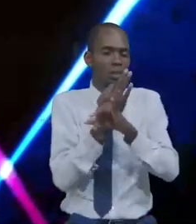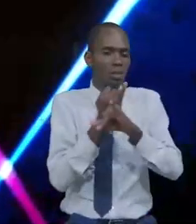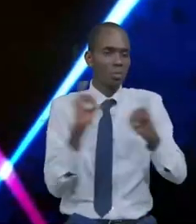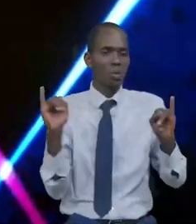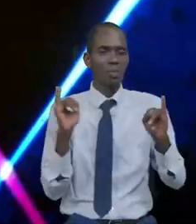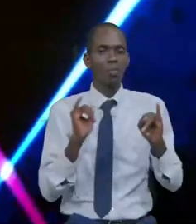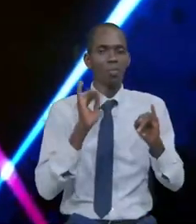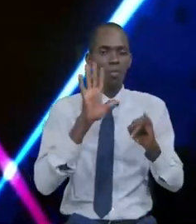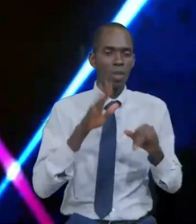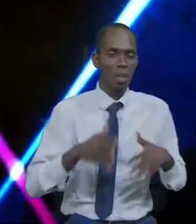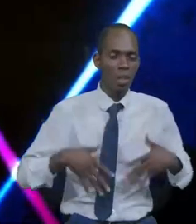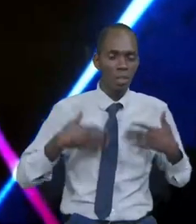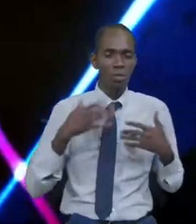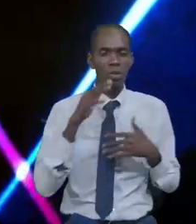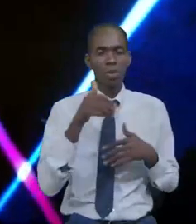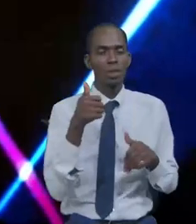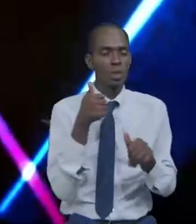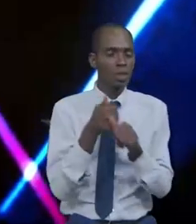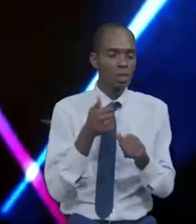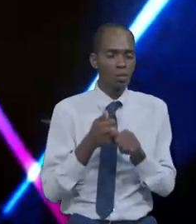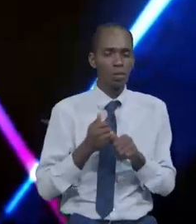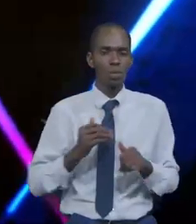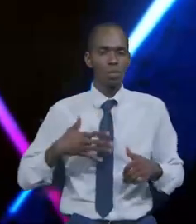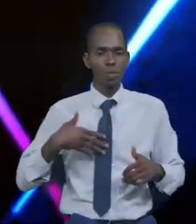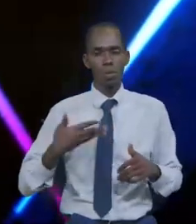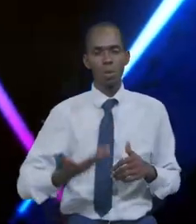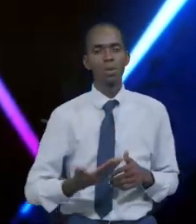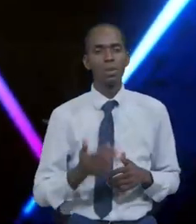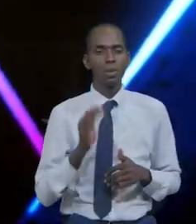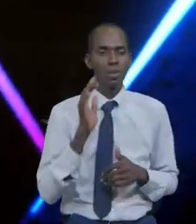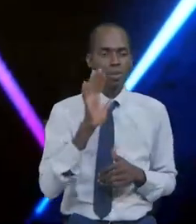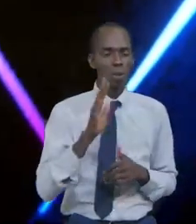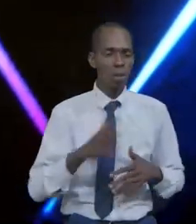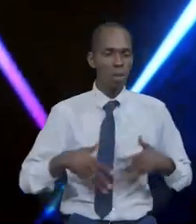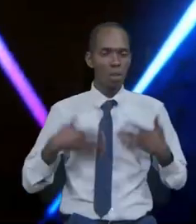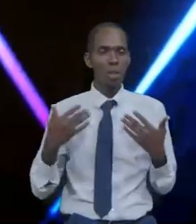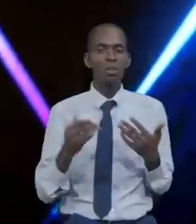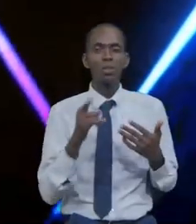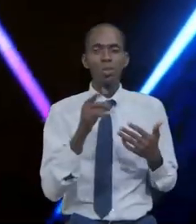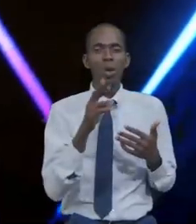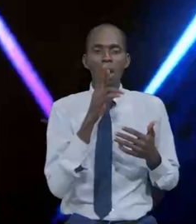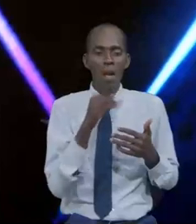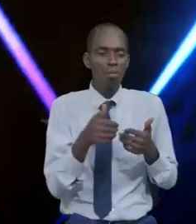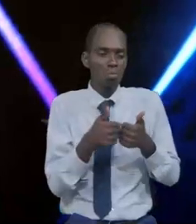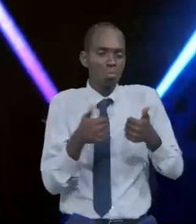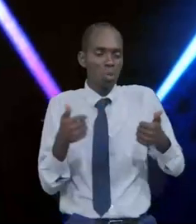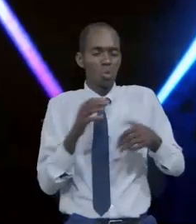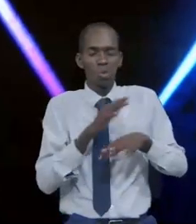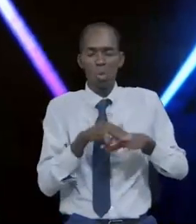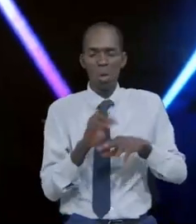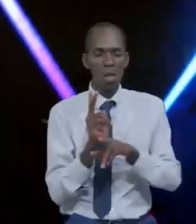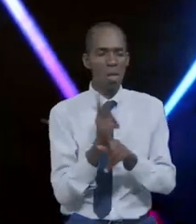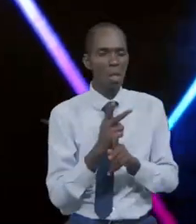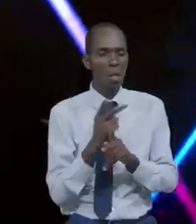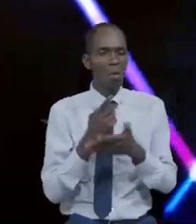tu es si égocentrique et tu es si solitaire et isolé dans ta vie, tu ne penses